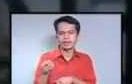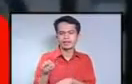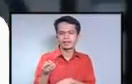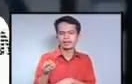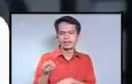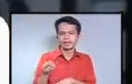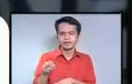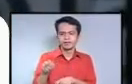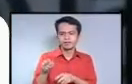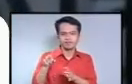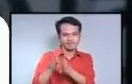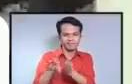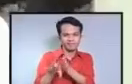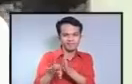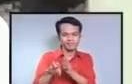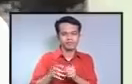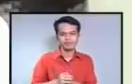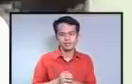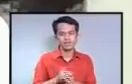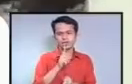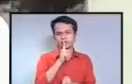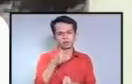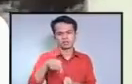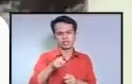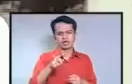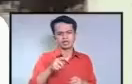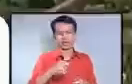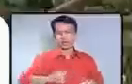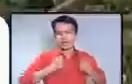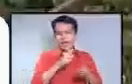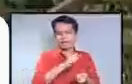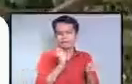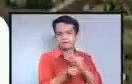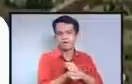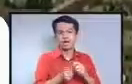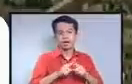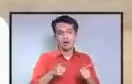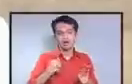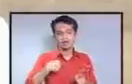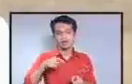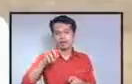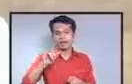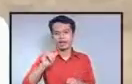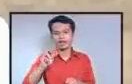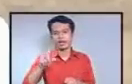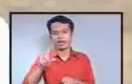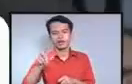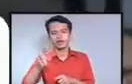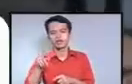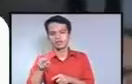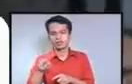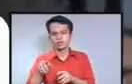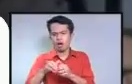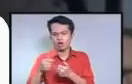with this heinous crime convicts. Talagang nagbagong buhay sila. Kaya lang, pinapabago natin yung IRR. Paano na lang yung tao na